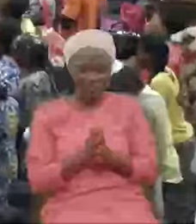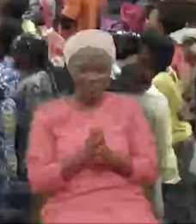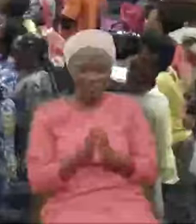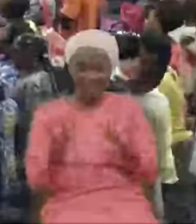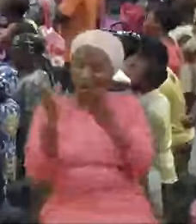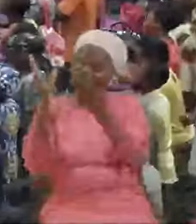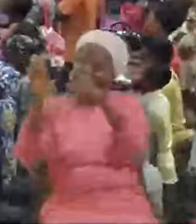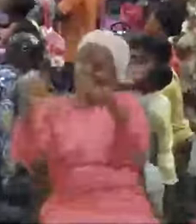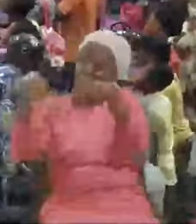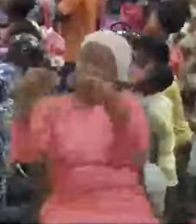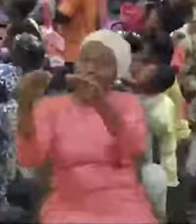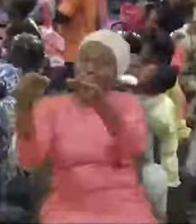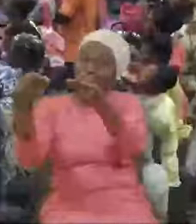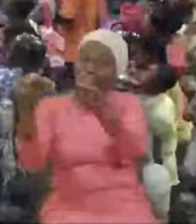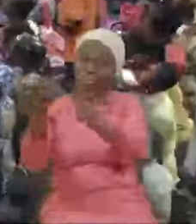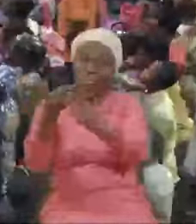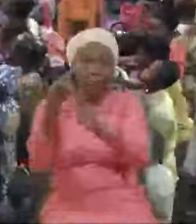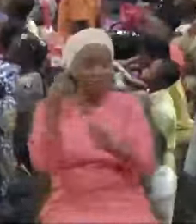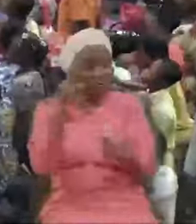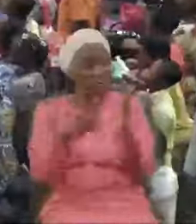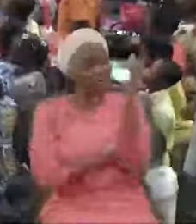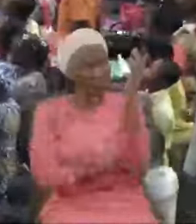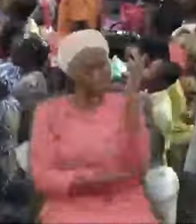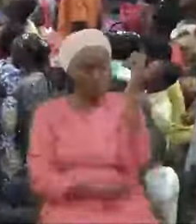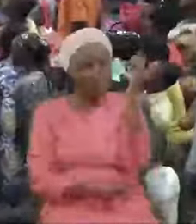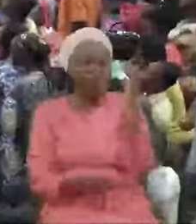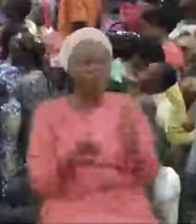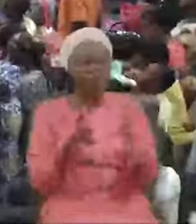La provision pour le pauvre.